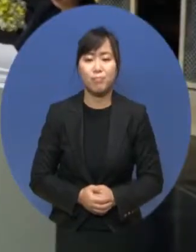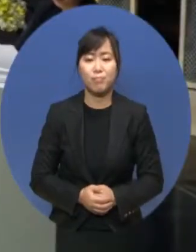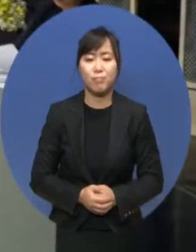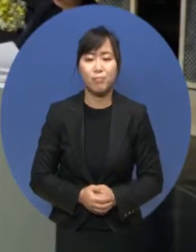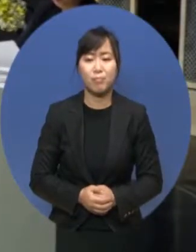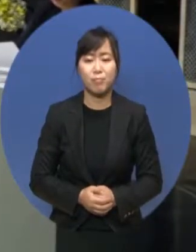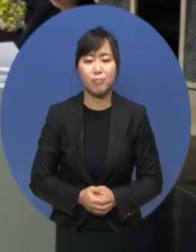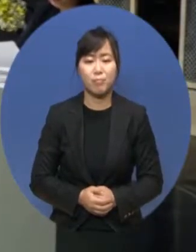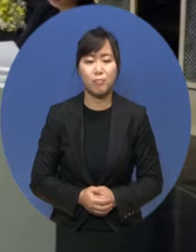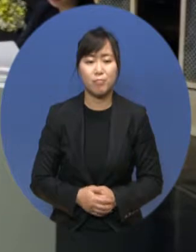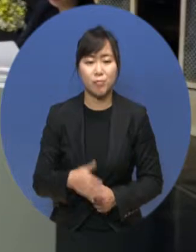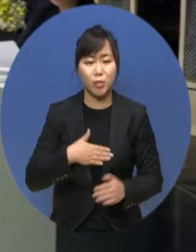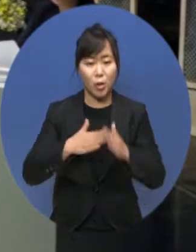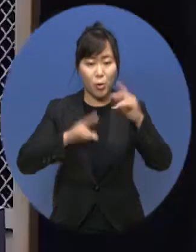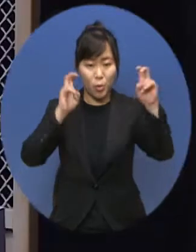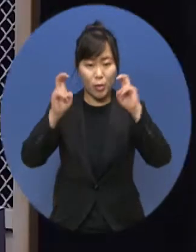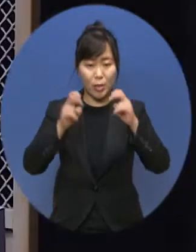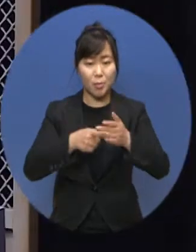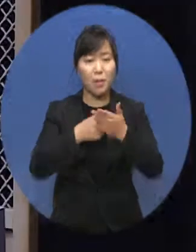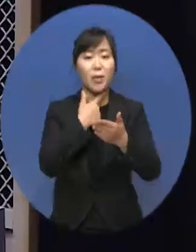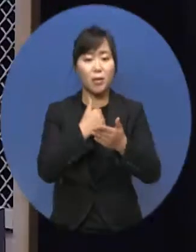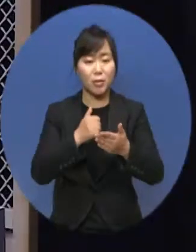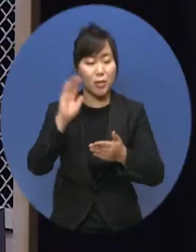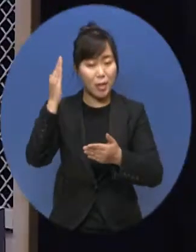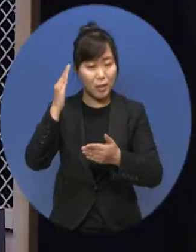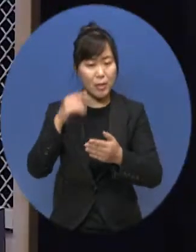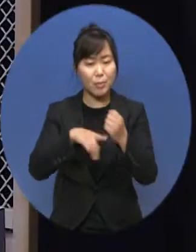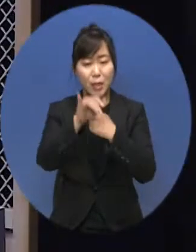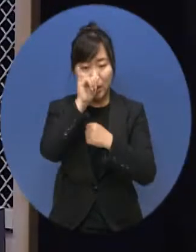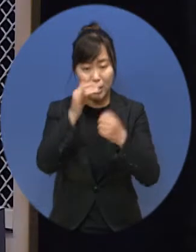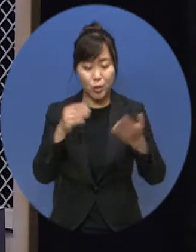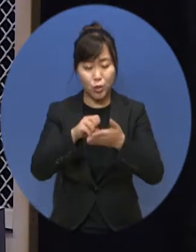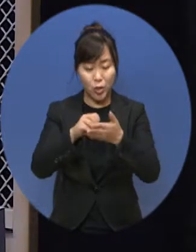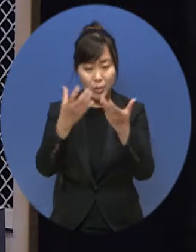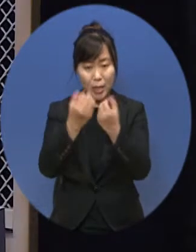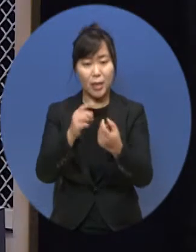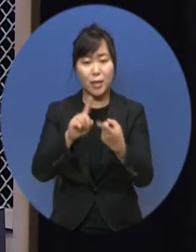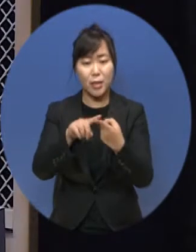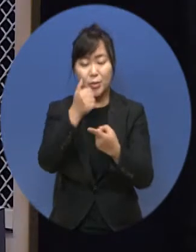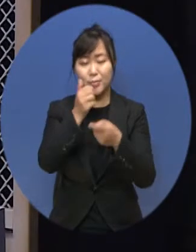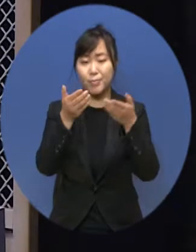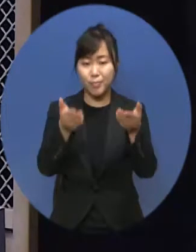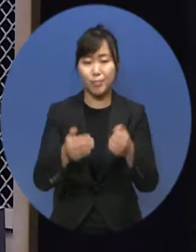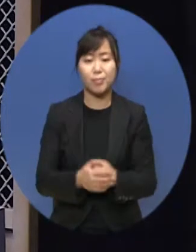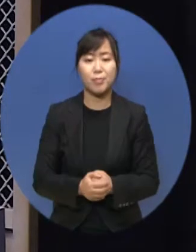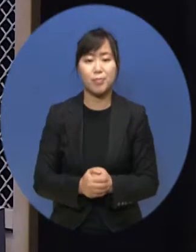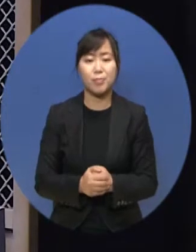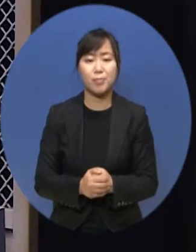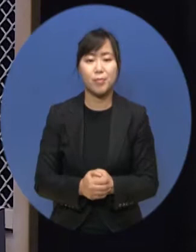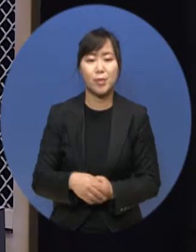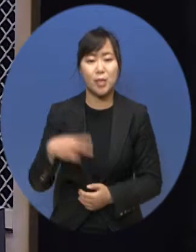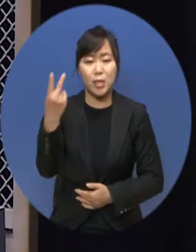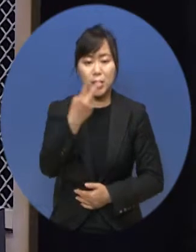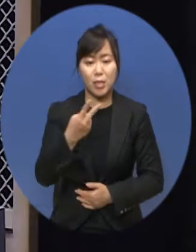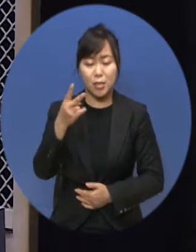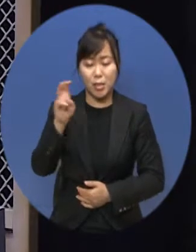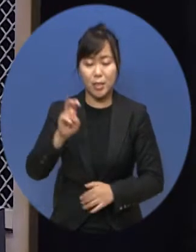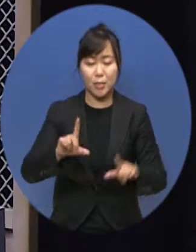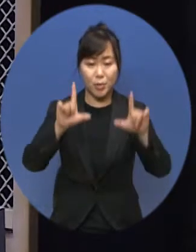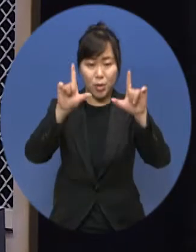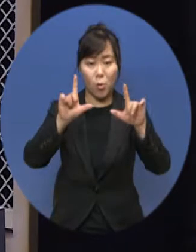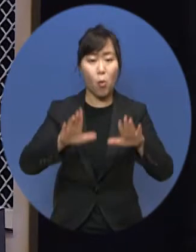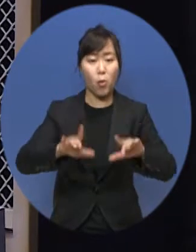네, 저희 공단에서 진행했던 최근 의미 있는 취업 사례를 조금 살펴보자면요. 2020년도 올해